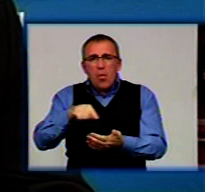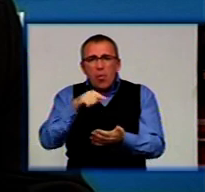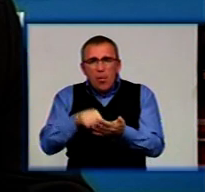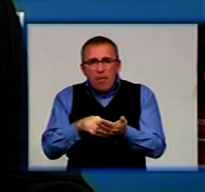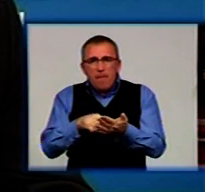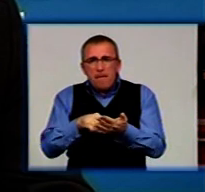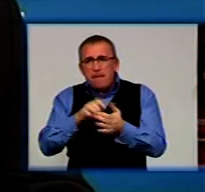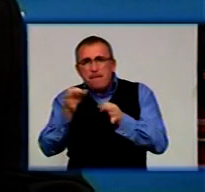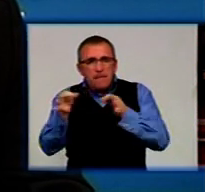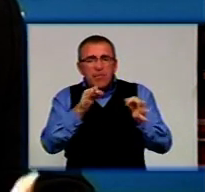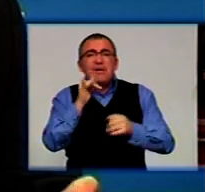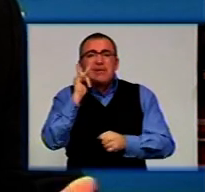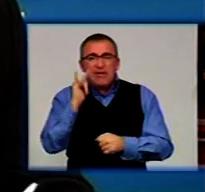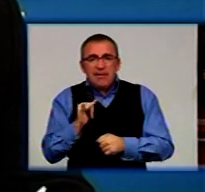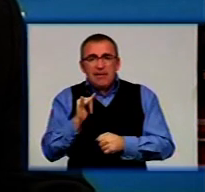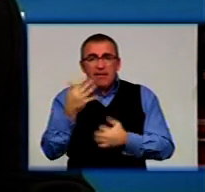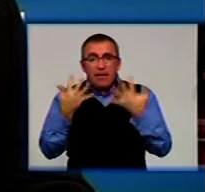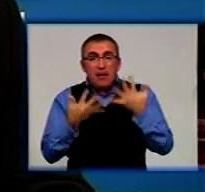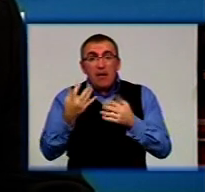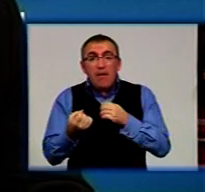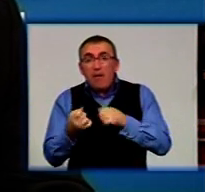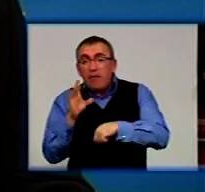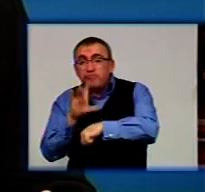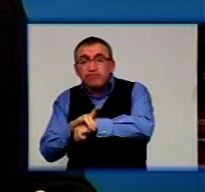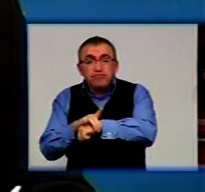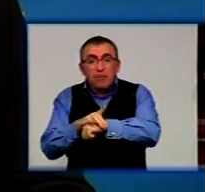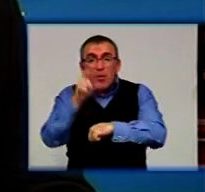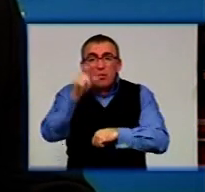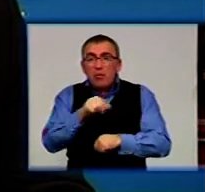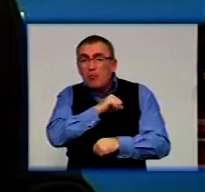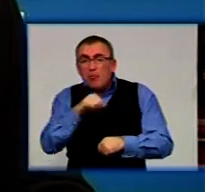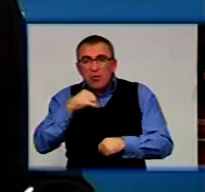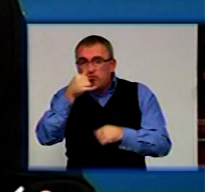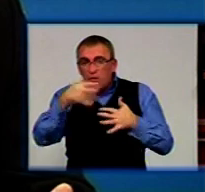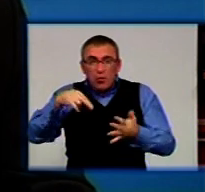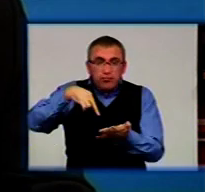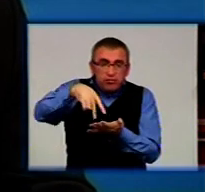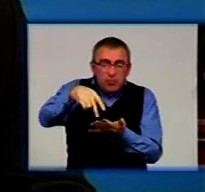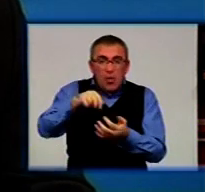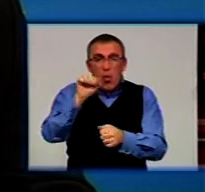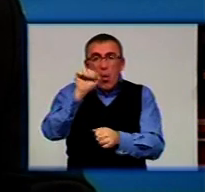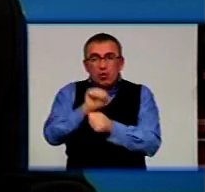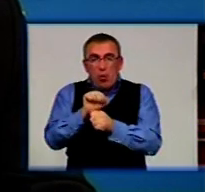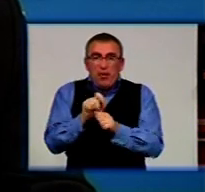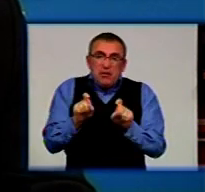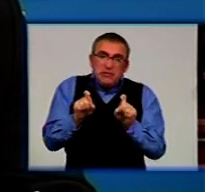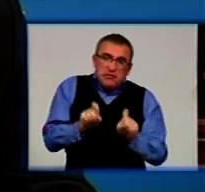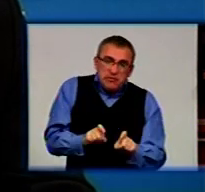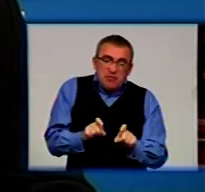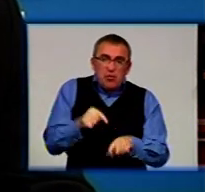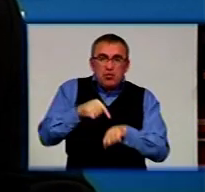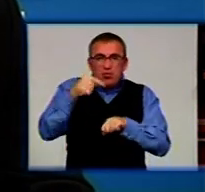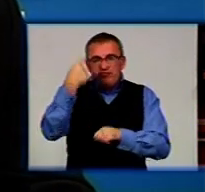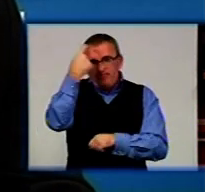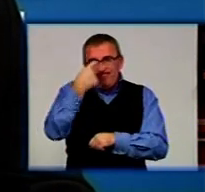обласного підпорядкування. І ви, якщо виявляли, що людина, допустимо, не спроможна сама рухатися або на зупинці сидить в стані